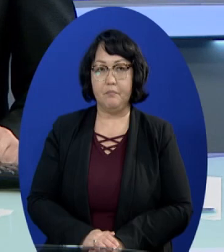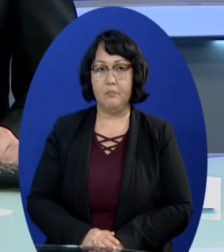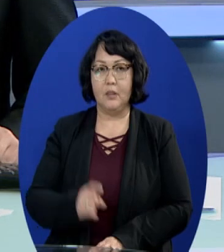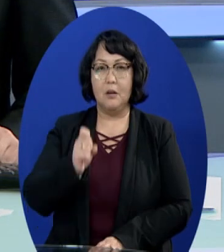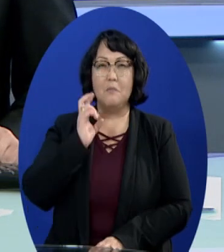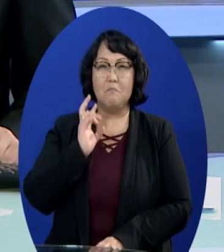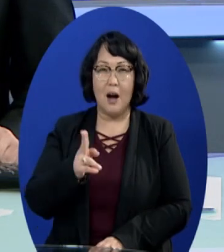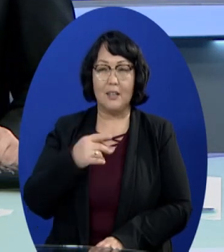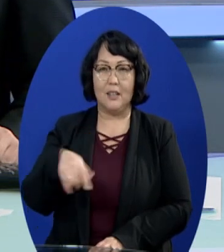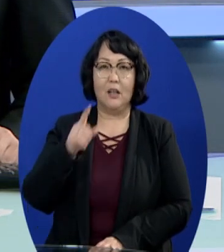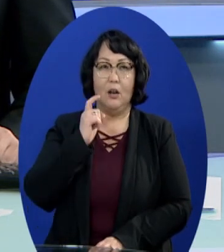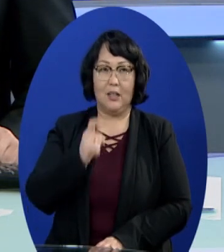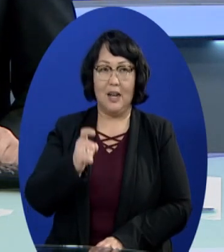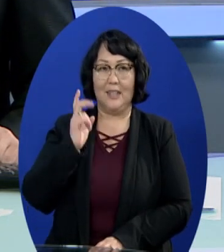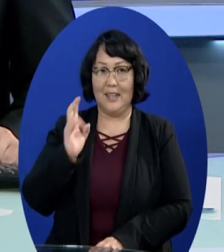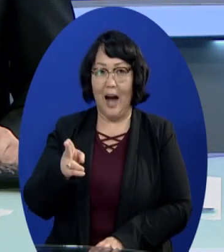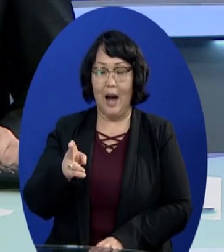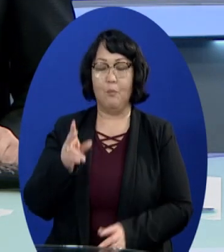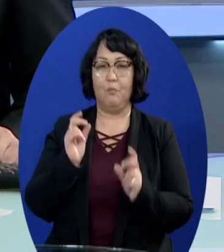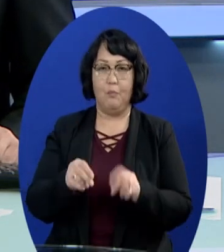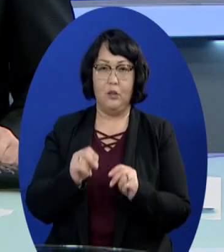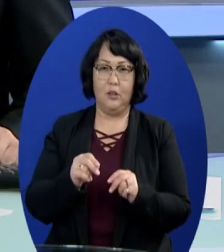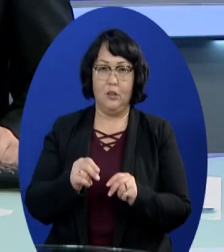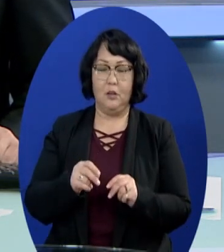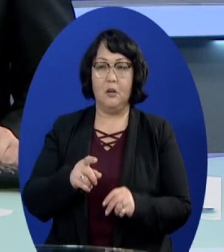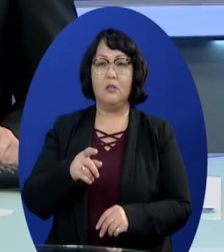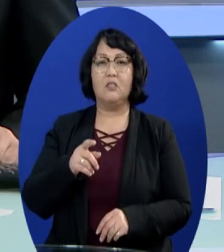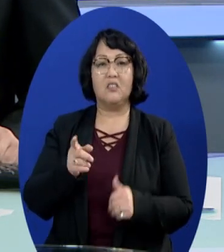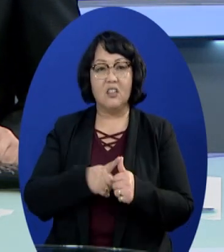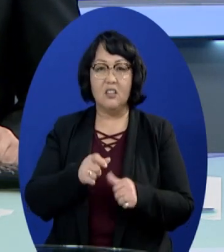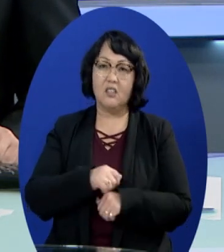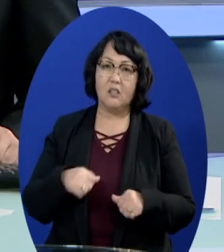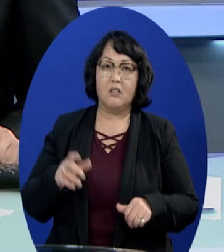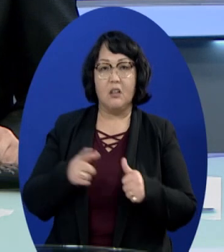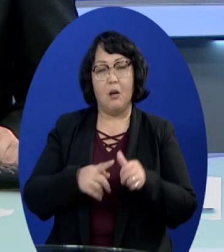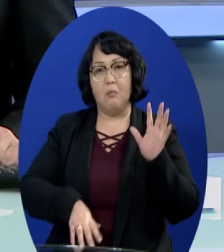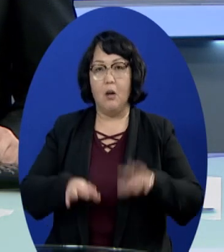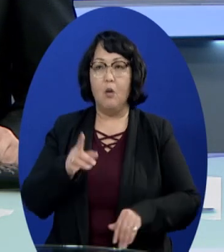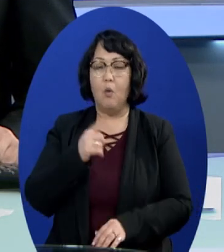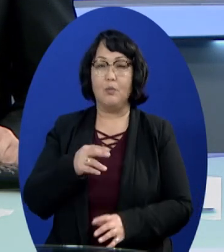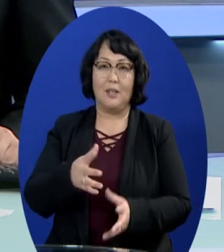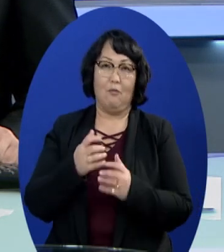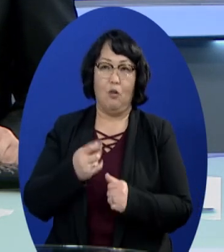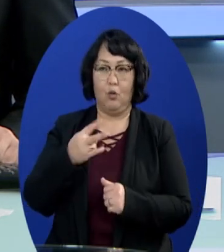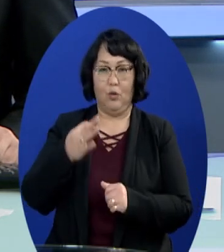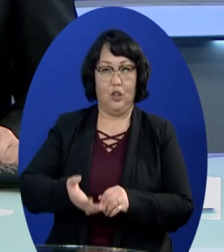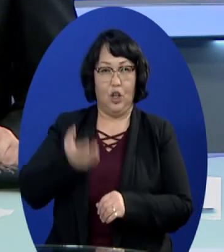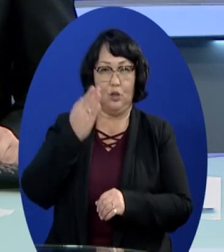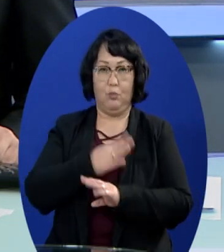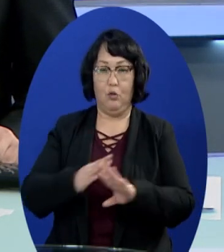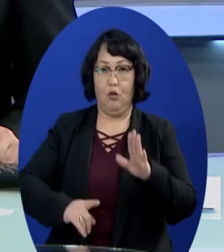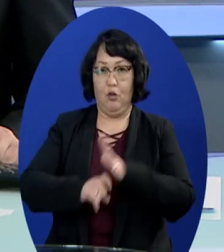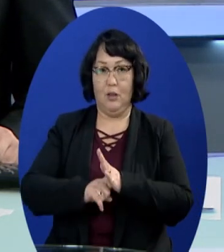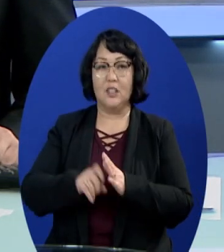Банкийг хувьцаат компани хэлбэрт шилжүүлж, аливаа этгээд банкны хувьцааны 20-оос дээш хувийг эзэмшихийг хориглоход чиглэсэн хуулийн төслийг эцсийн